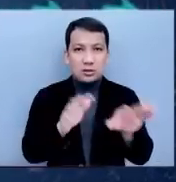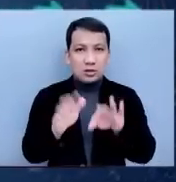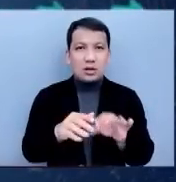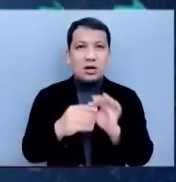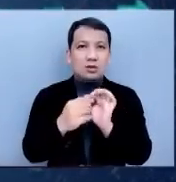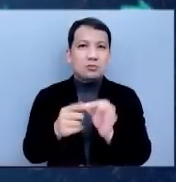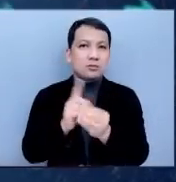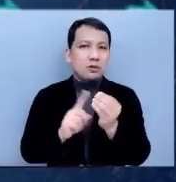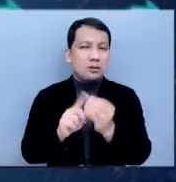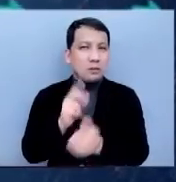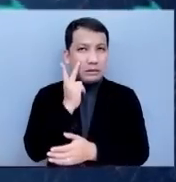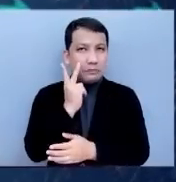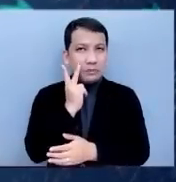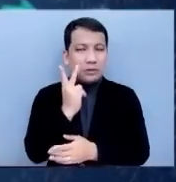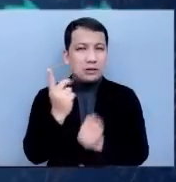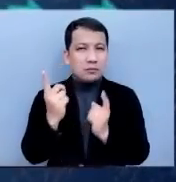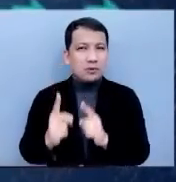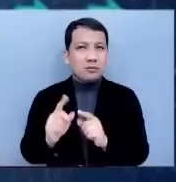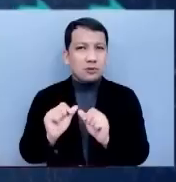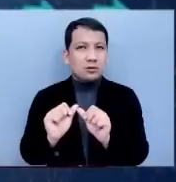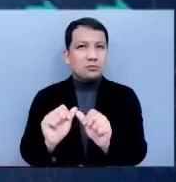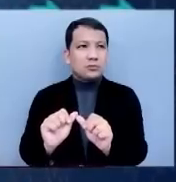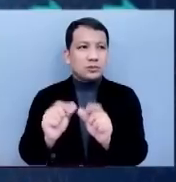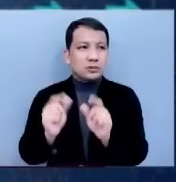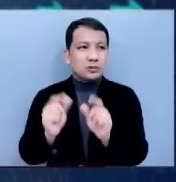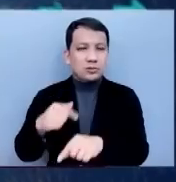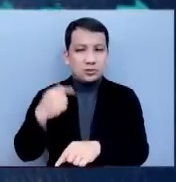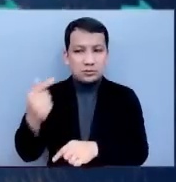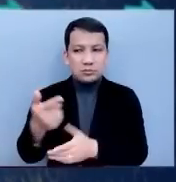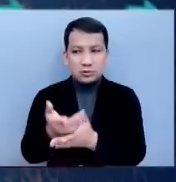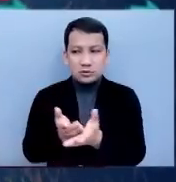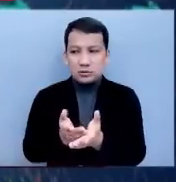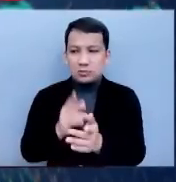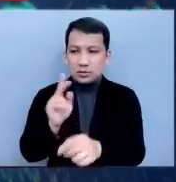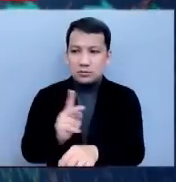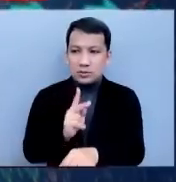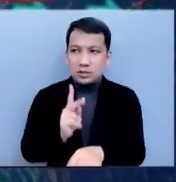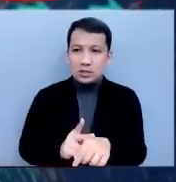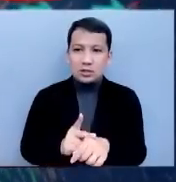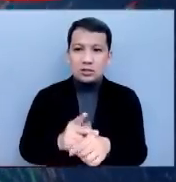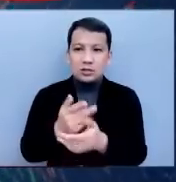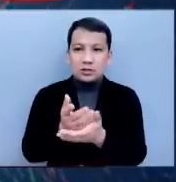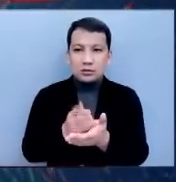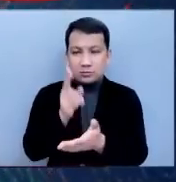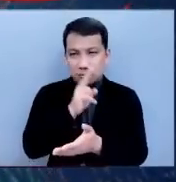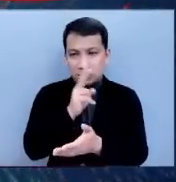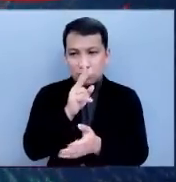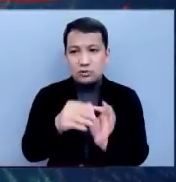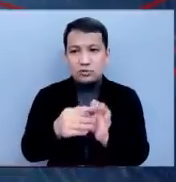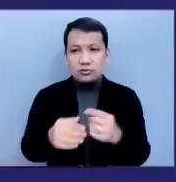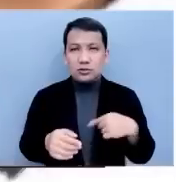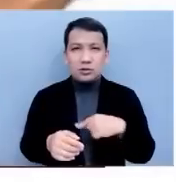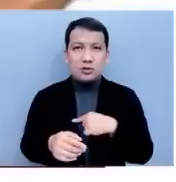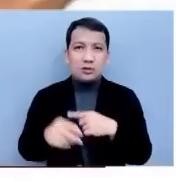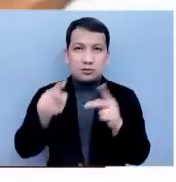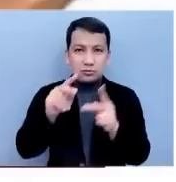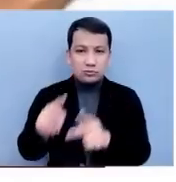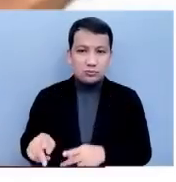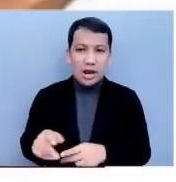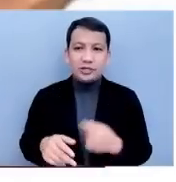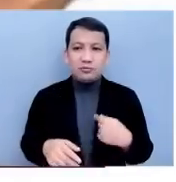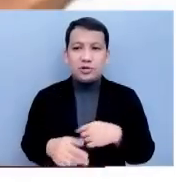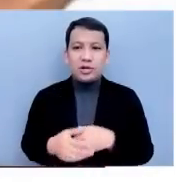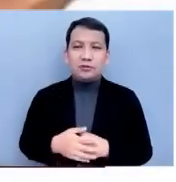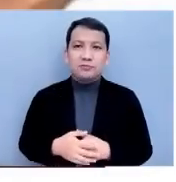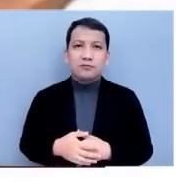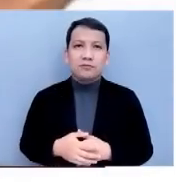ang nakikita nilang patuloy na makakaapekto sa iba pang bahagi ng bansa kabilang na ang Visayas at Palawan. For the past week,